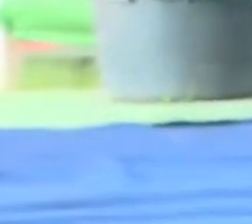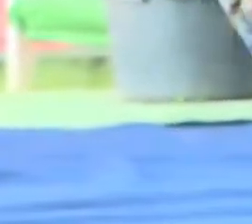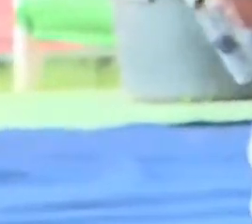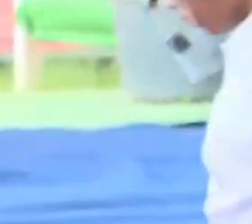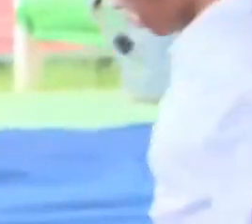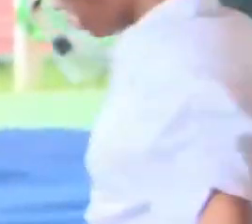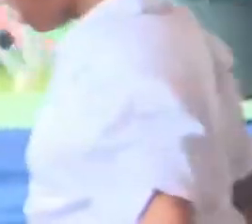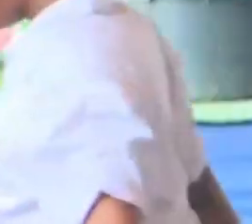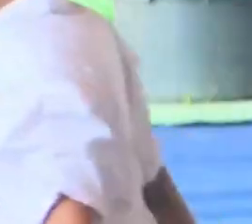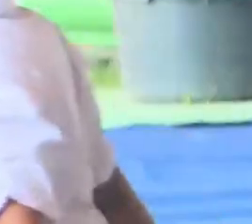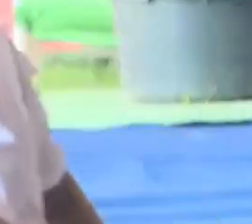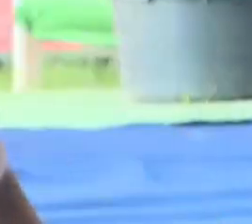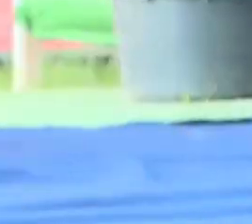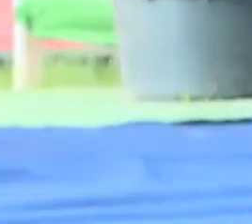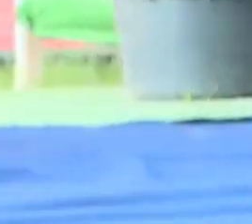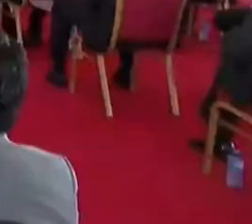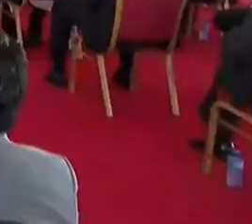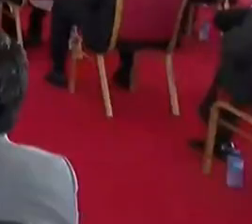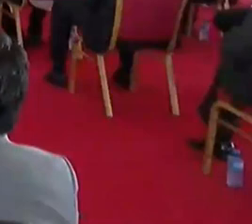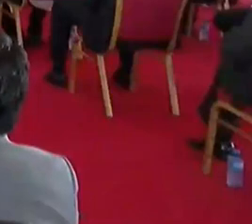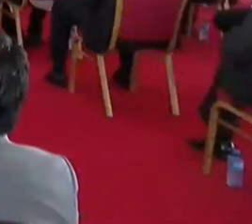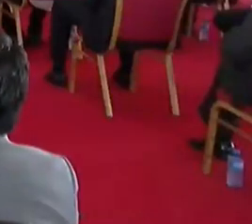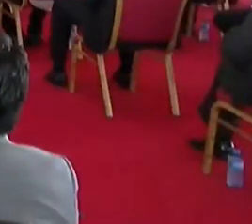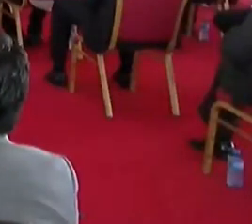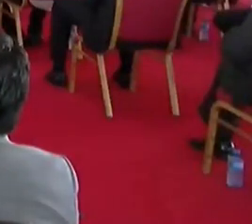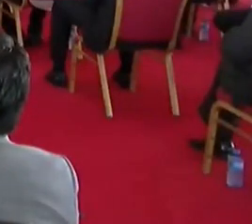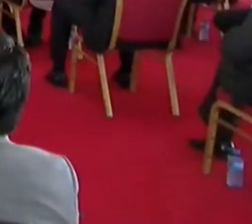Nang Allah lespeki,